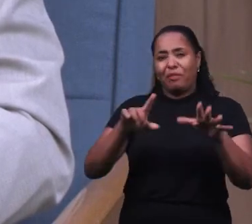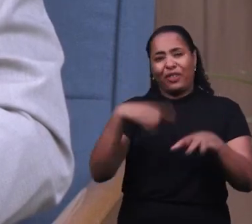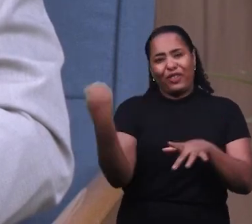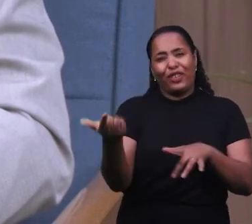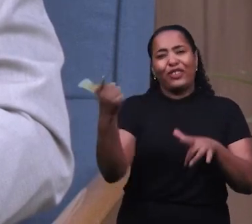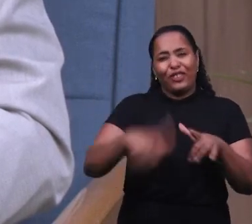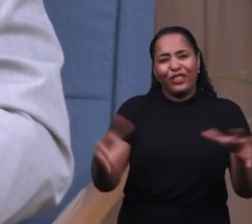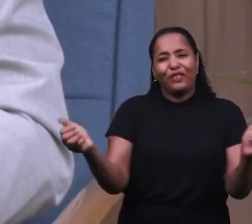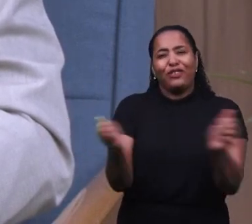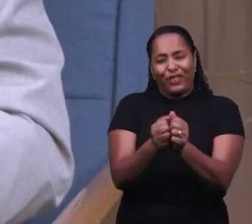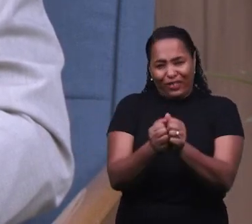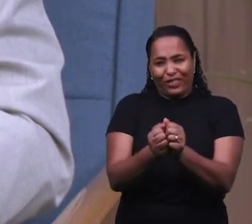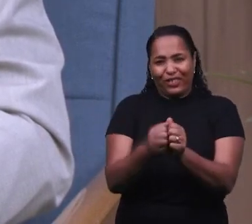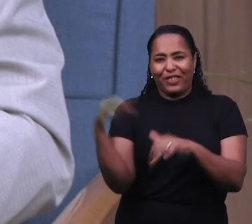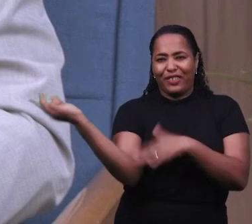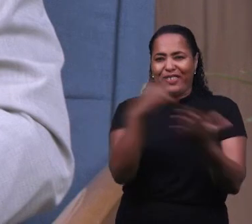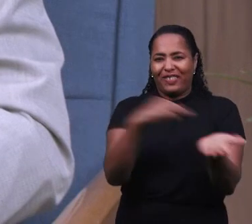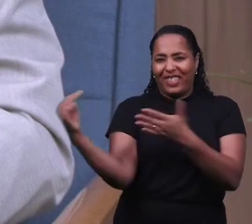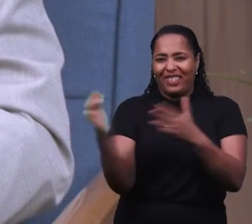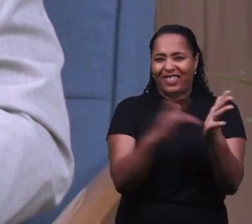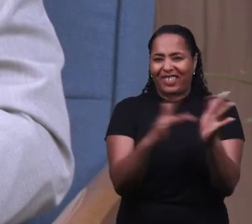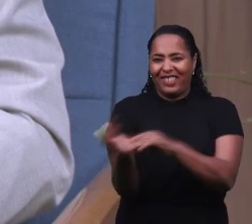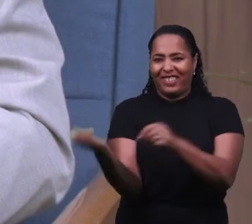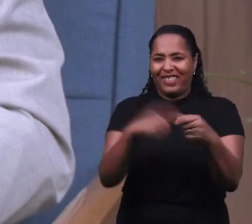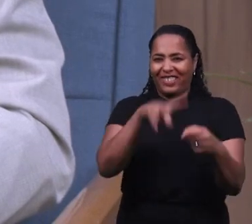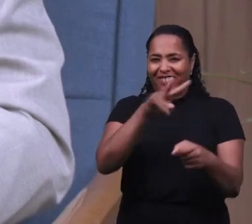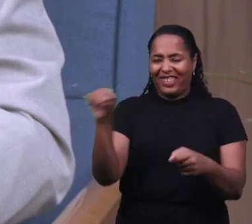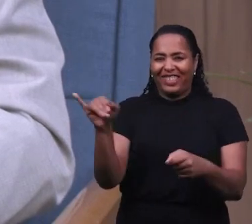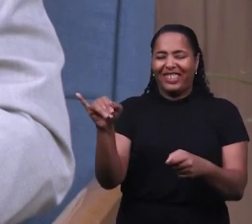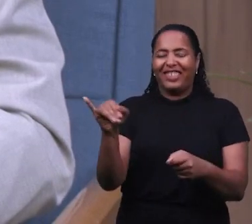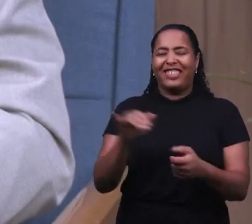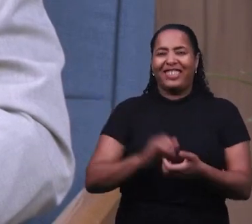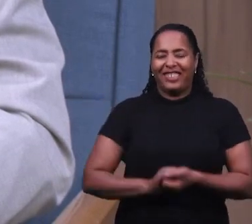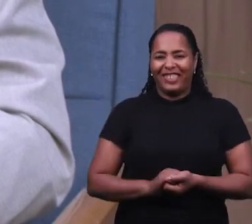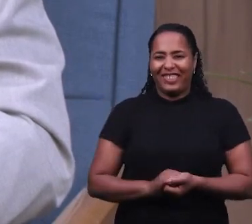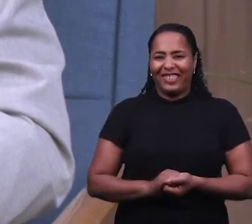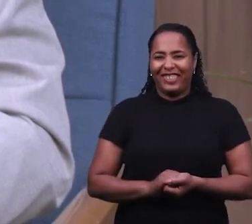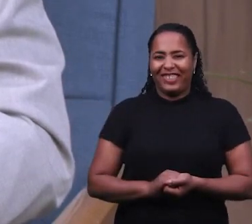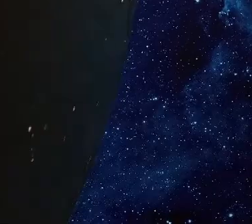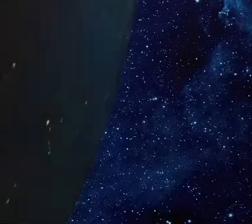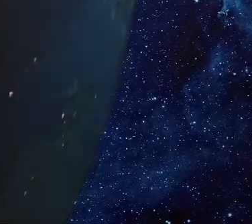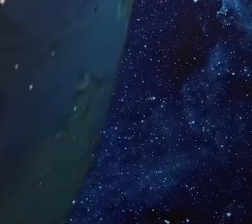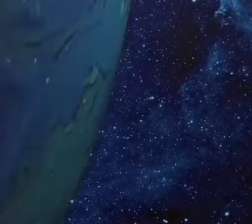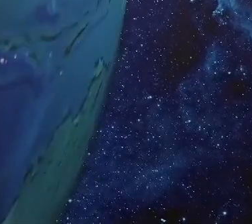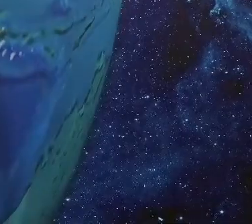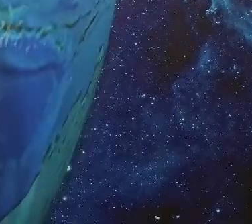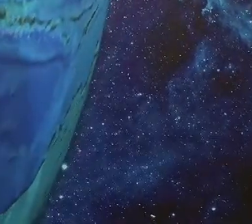permet, nous serons ensemble encore une fois. Maranatha, le Seigneur Jésus vient.